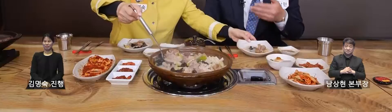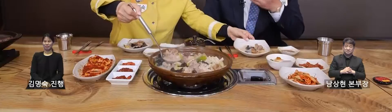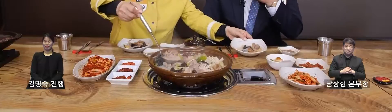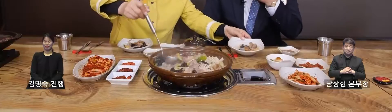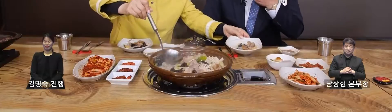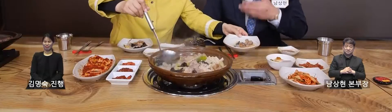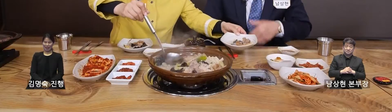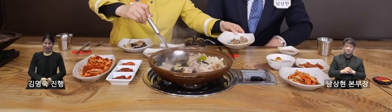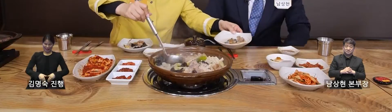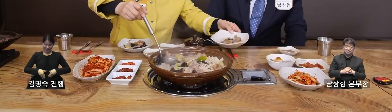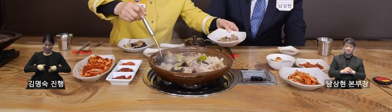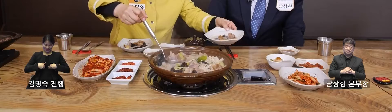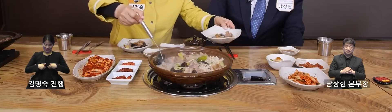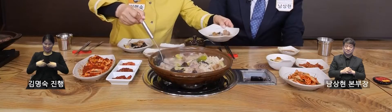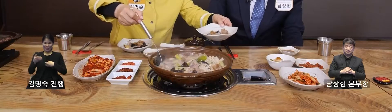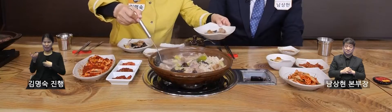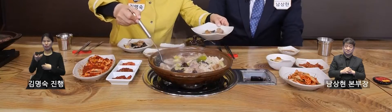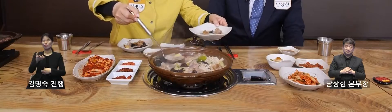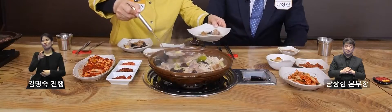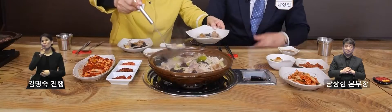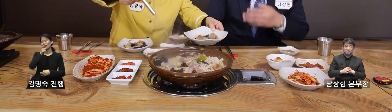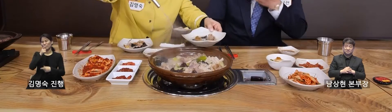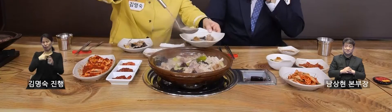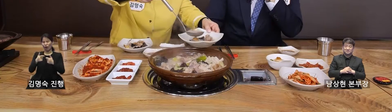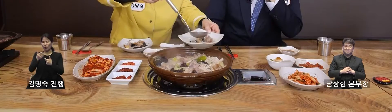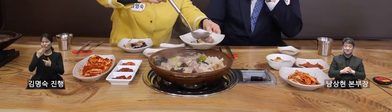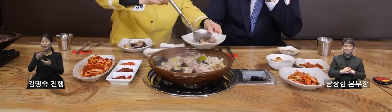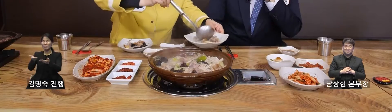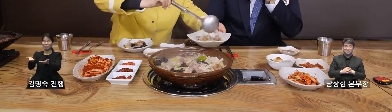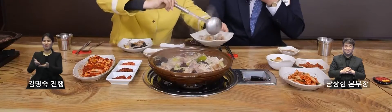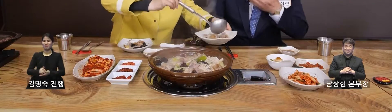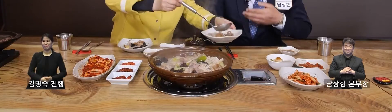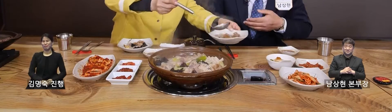자, 뜨끈한 국물 좀 더 드셔요.